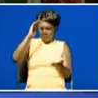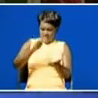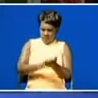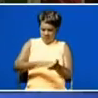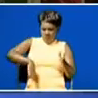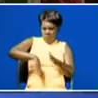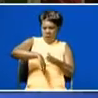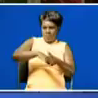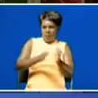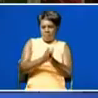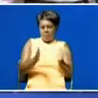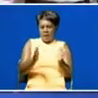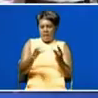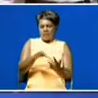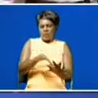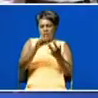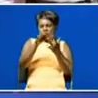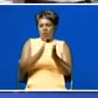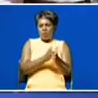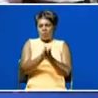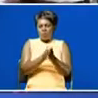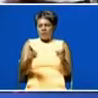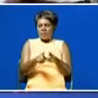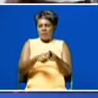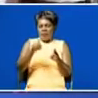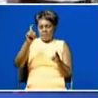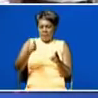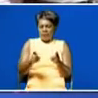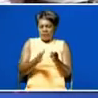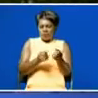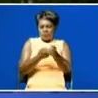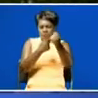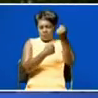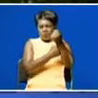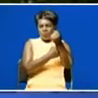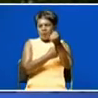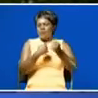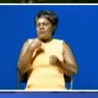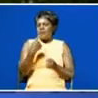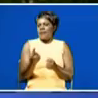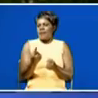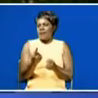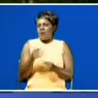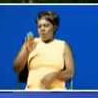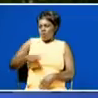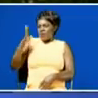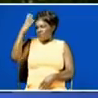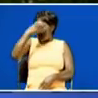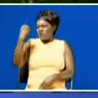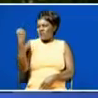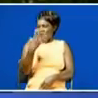ligi kuu ina mvuto aina fulani kama gundi, hivyo basi itafutia wafadhili. Wanasemaga wanawake warembo